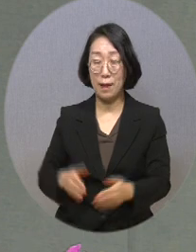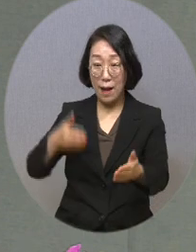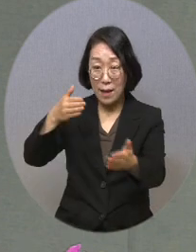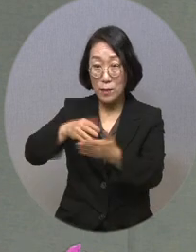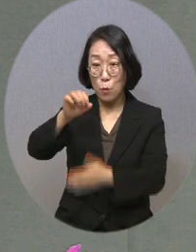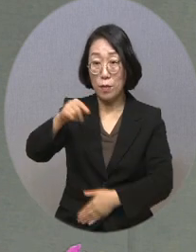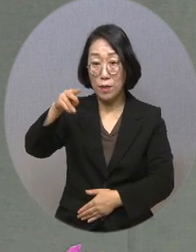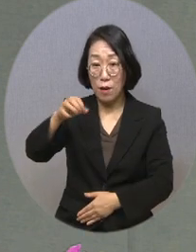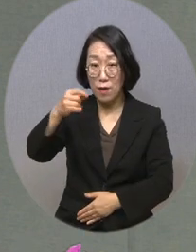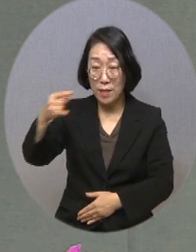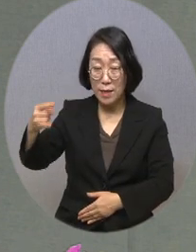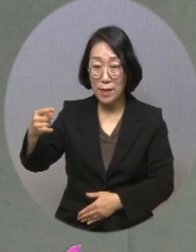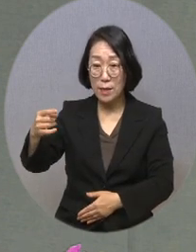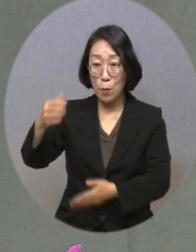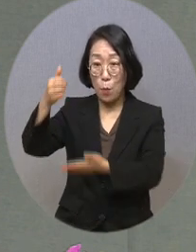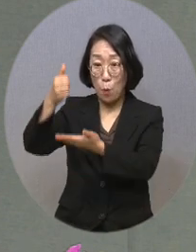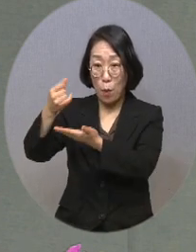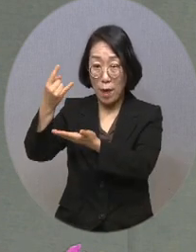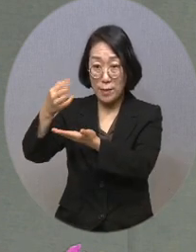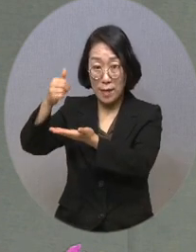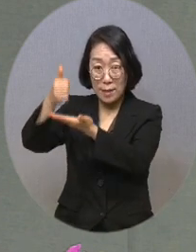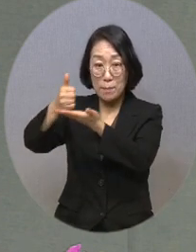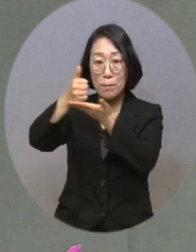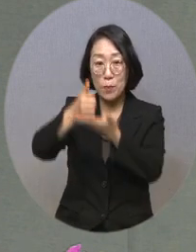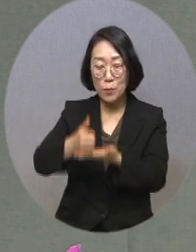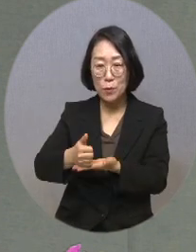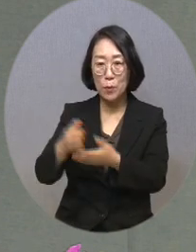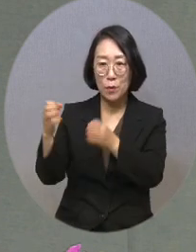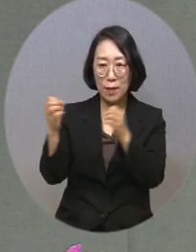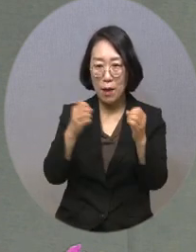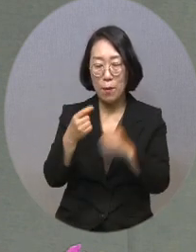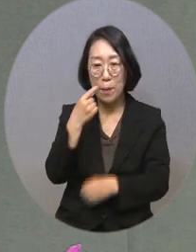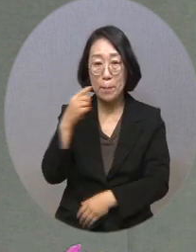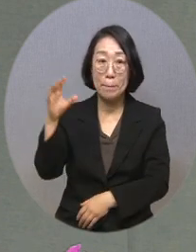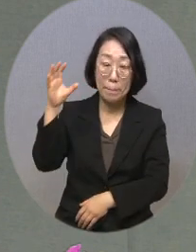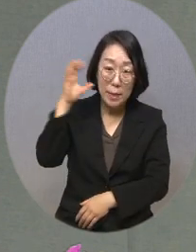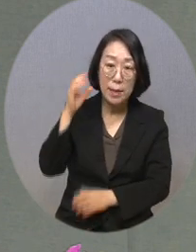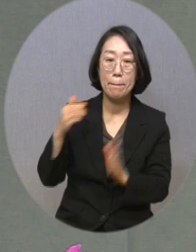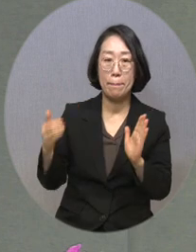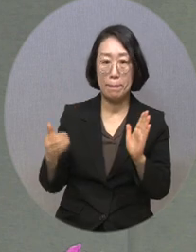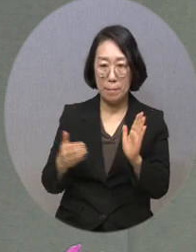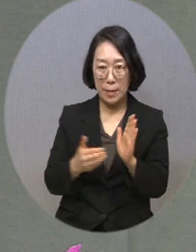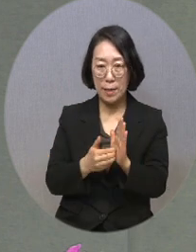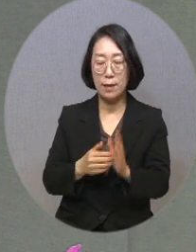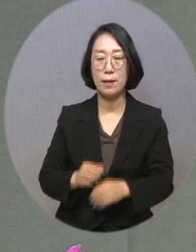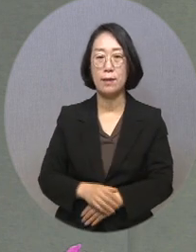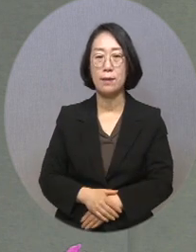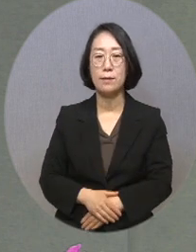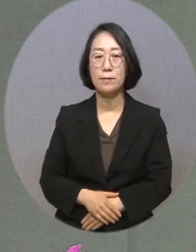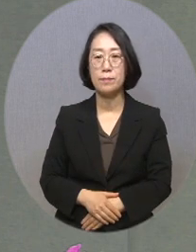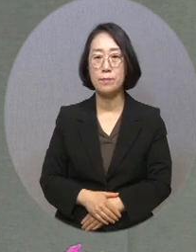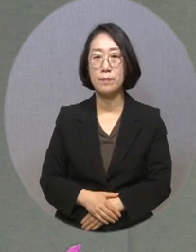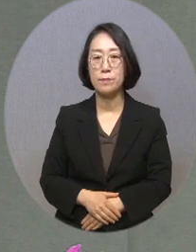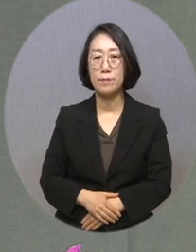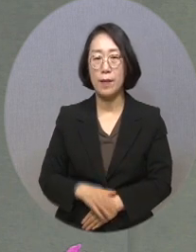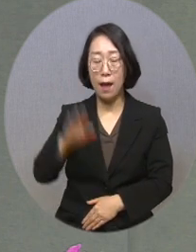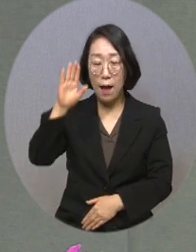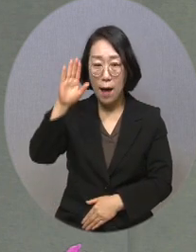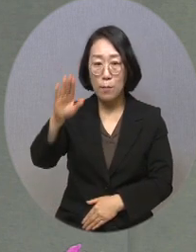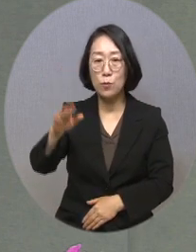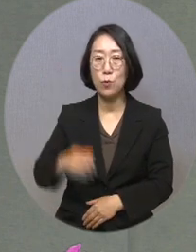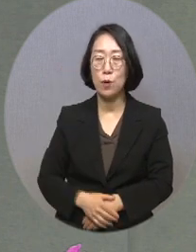원경이 한국세무사회 회장을 모시고 그간에 있었던 얘기와 앞으로의 비전에